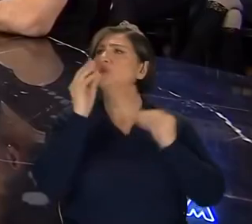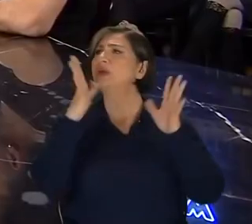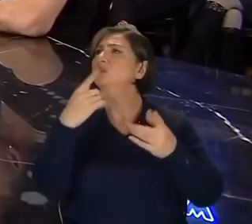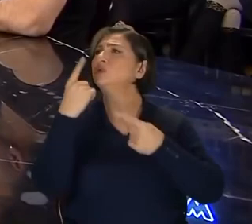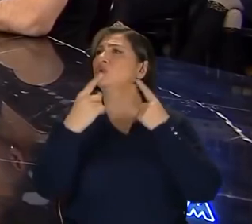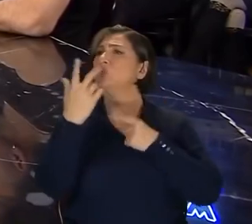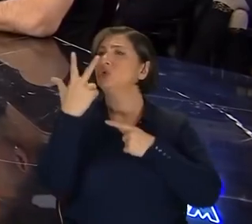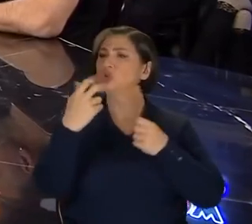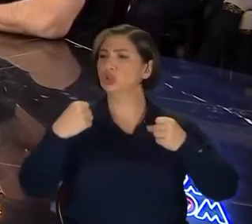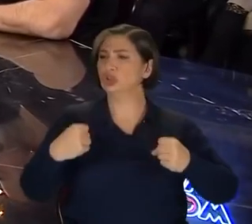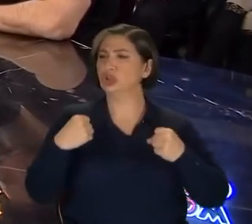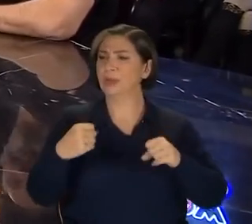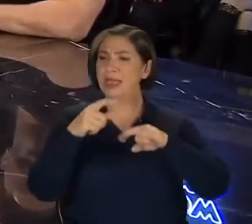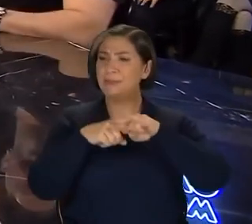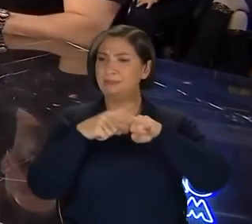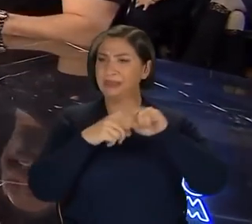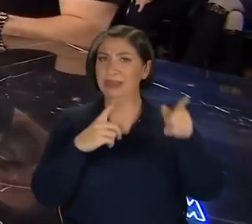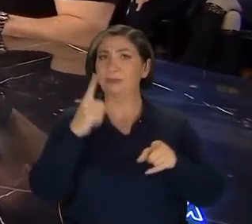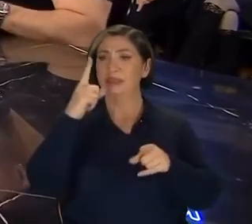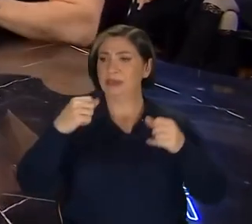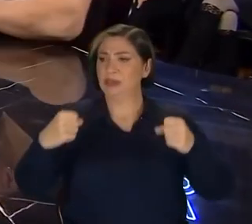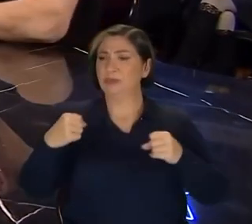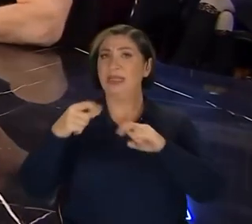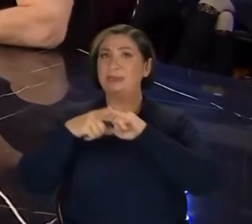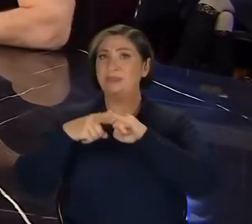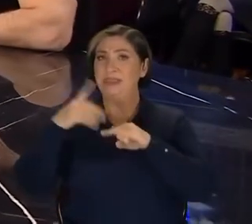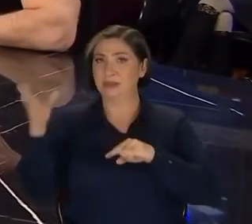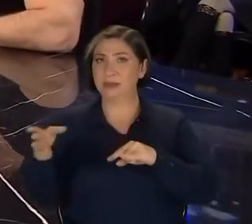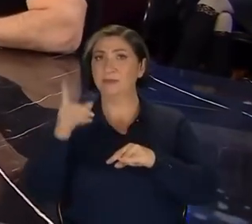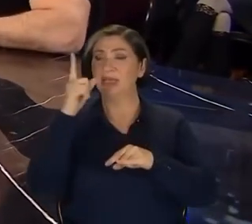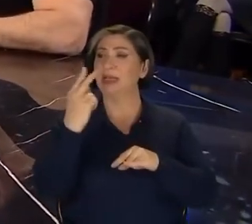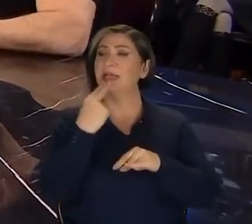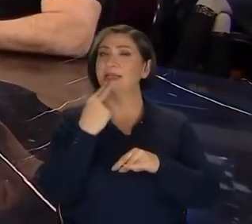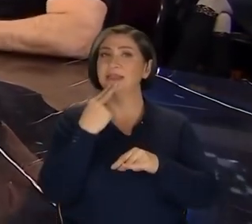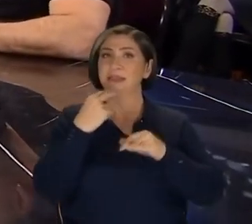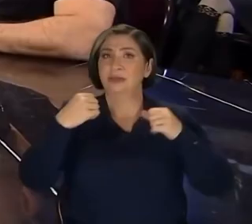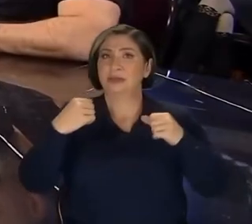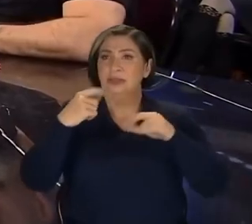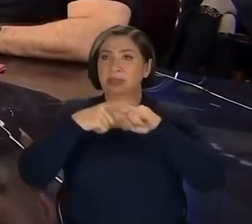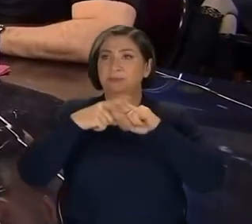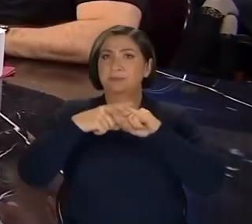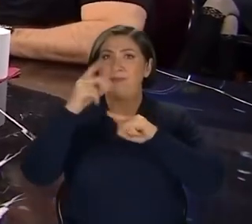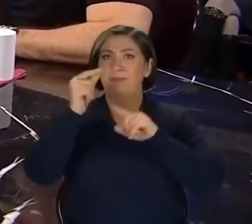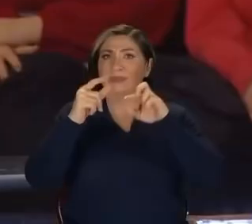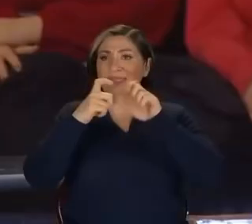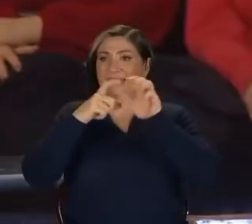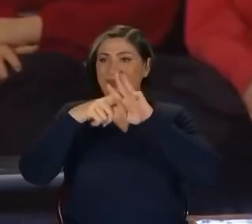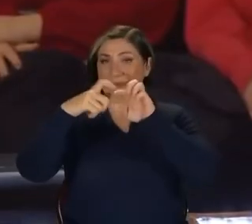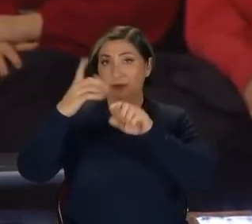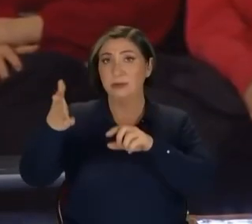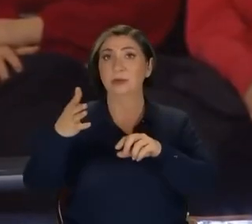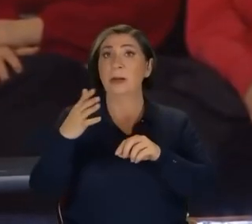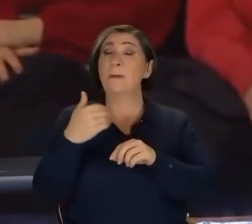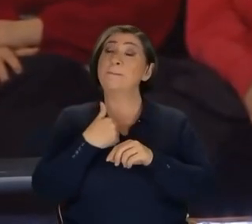söyleniyor. Mesela 3 şişman hipster, 1 şişman hipster, 1 kadın hipster olma. Diyor ki